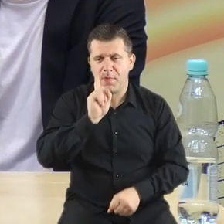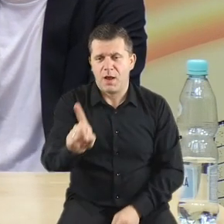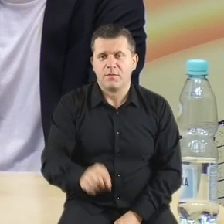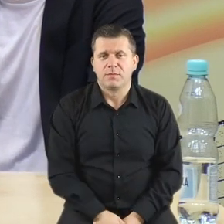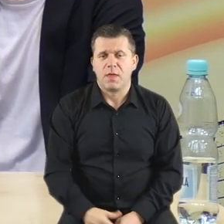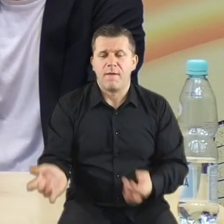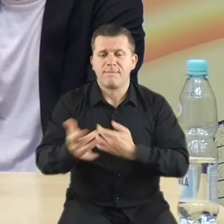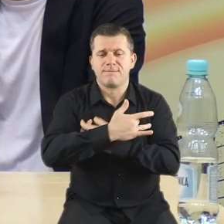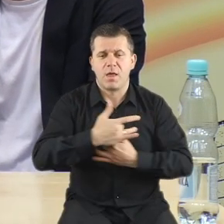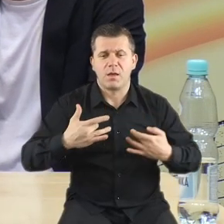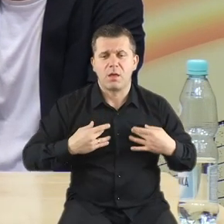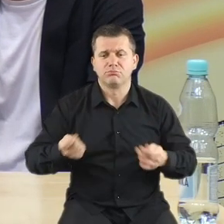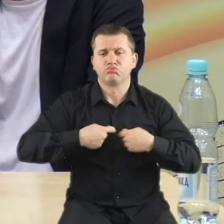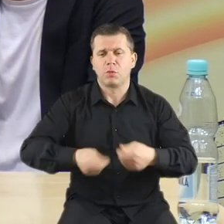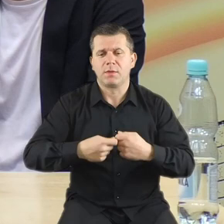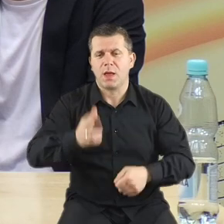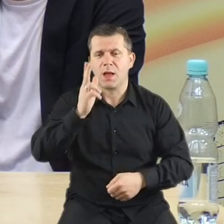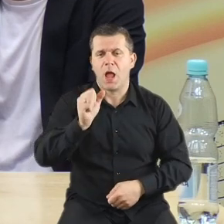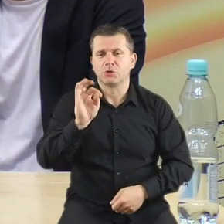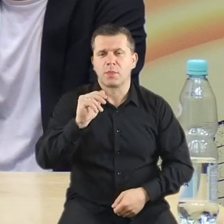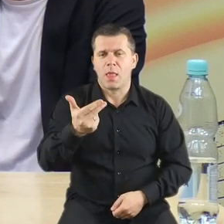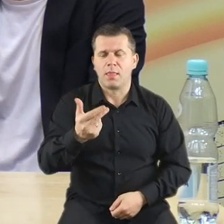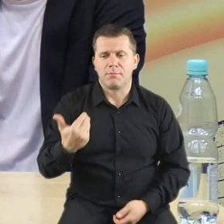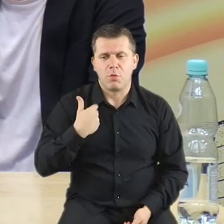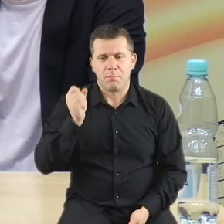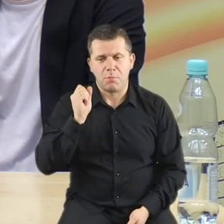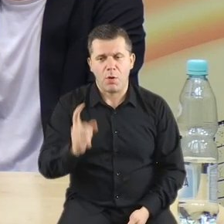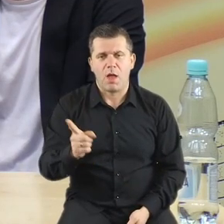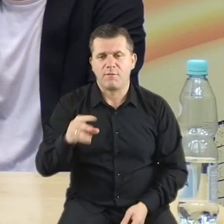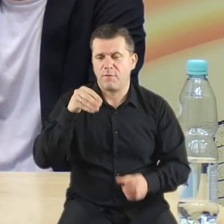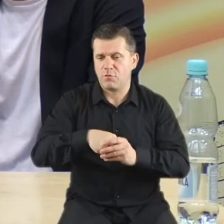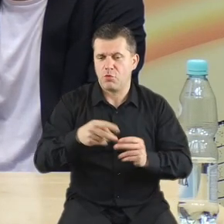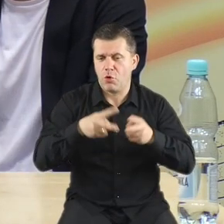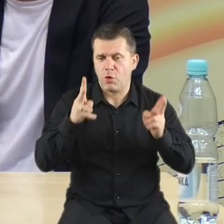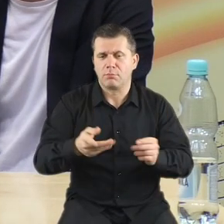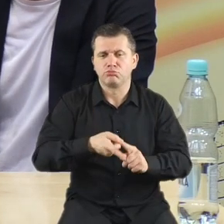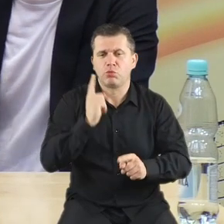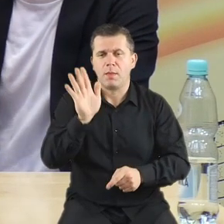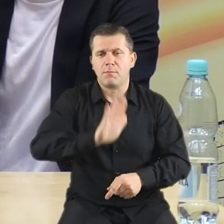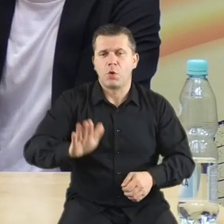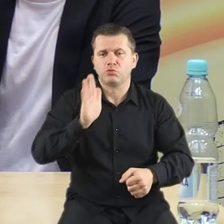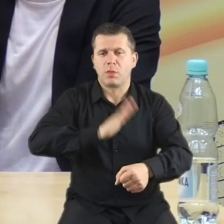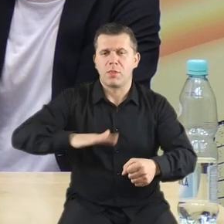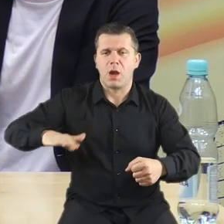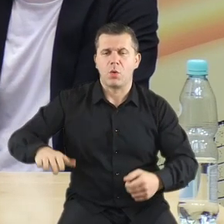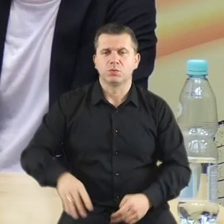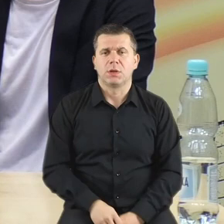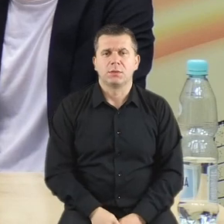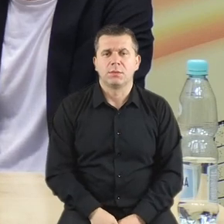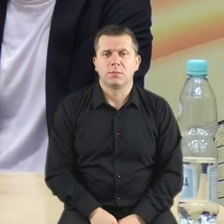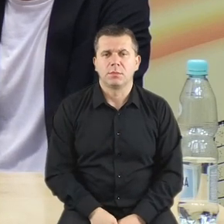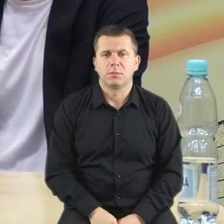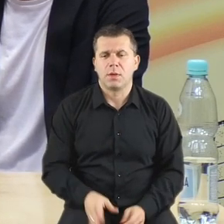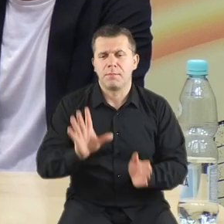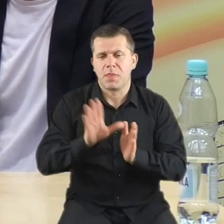węgierski sprzedawca kasztanu, który pojawiał się właśnie w okresie przed Bożym Narodzeniem, który opuszczał miasto